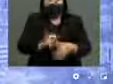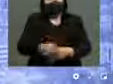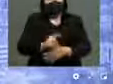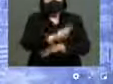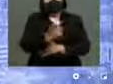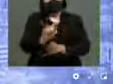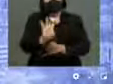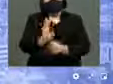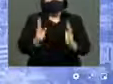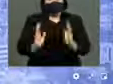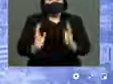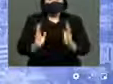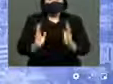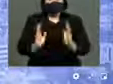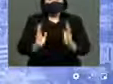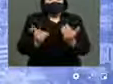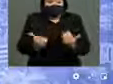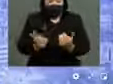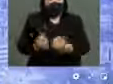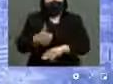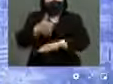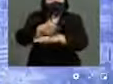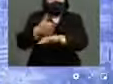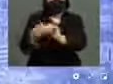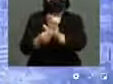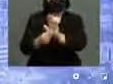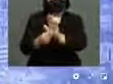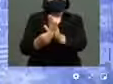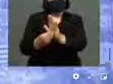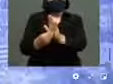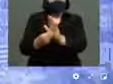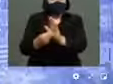วันอันนี้ทางกรุงเทพมหานครนะครับ